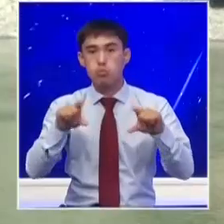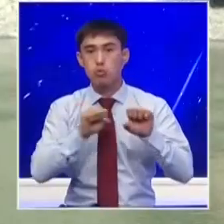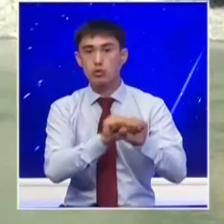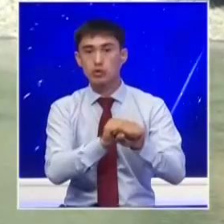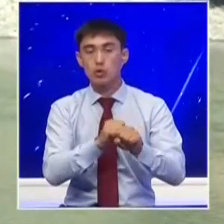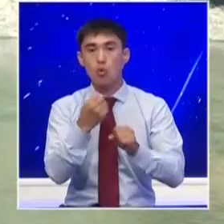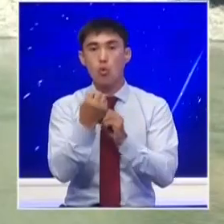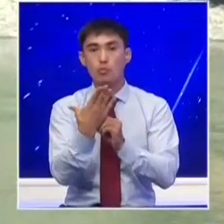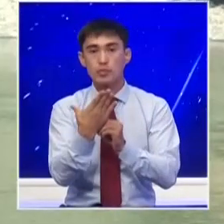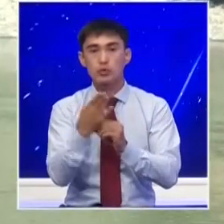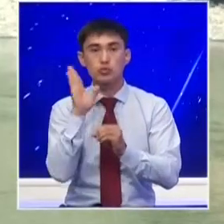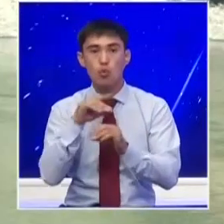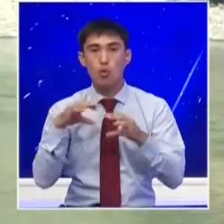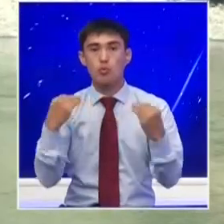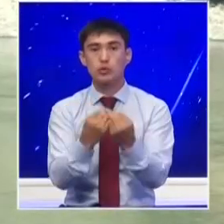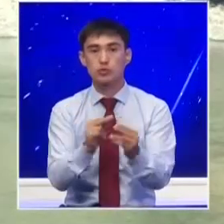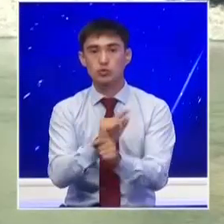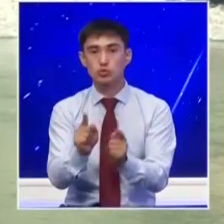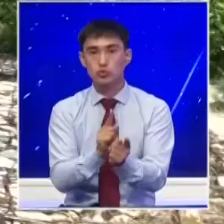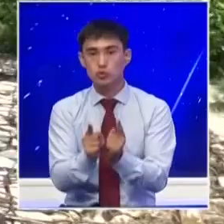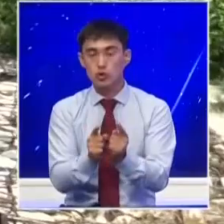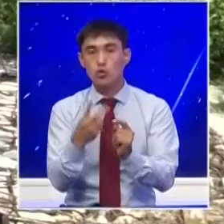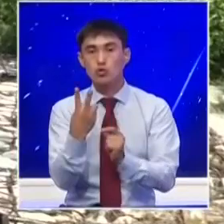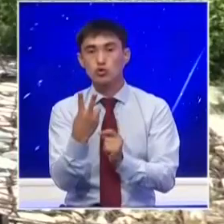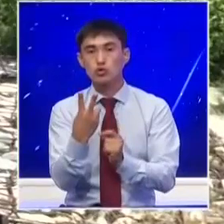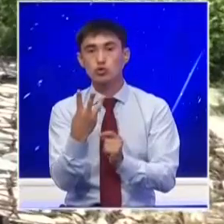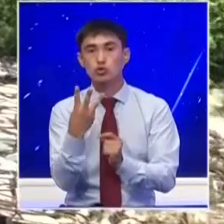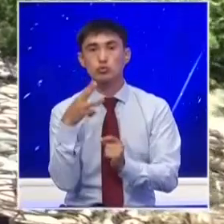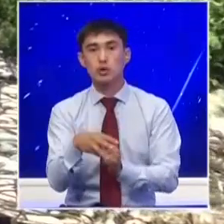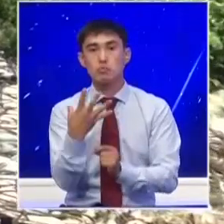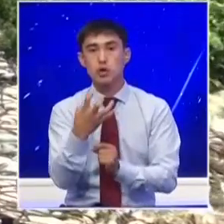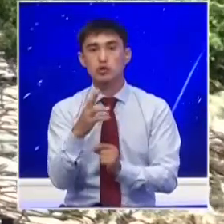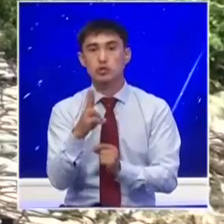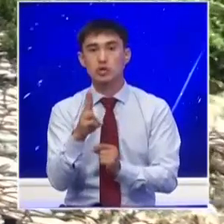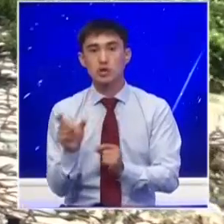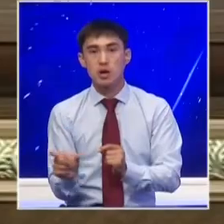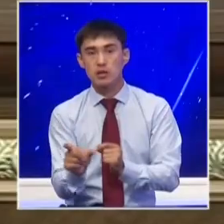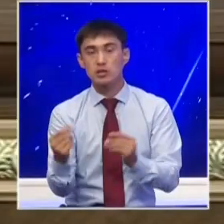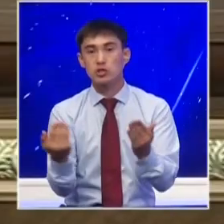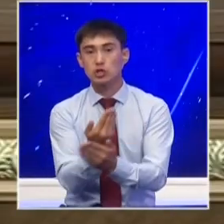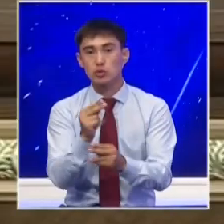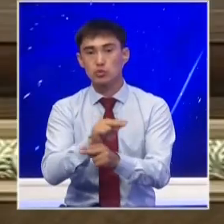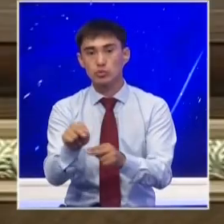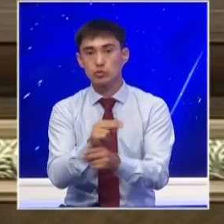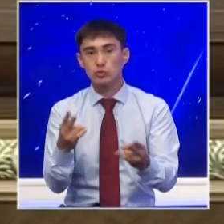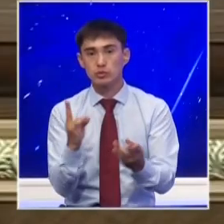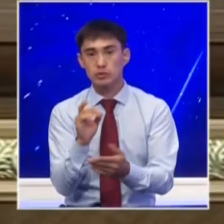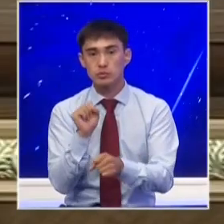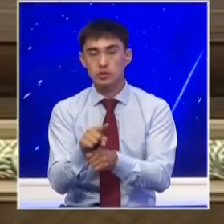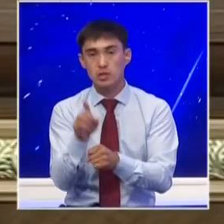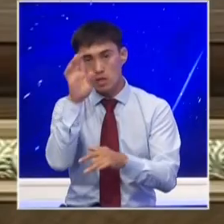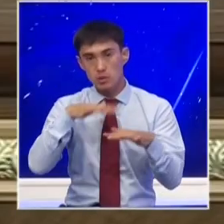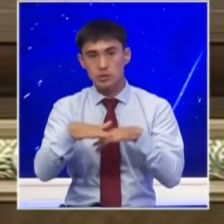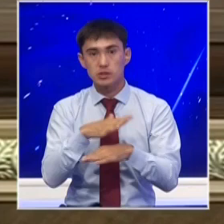15 су қоймасын күрделі жөндеу, 3,5 мың шақырым каналды жаңғырту тапсырылды. Жаңалығы, елімізде енді 2